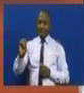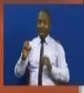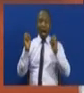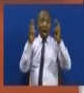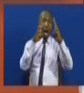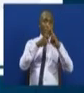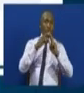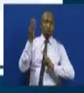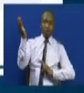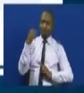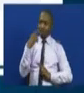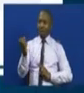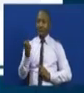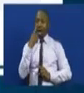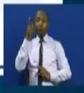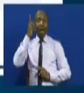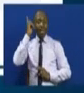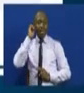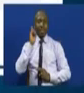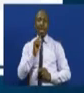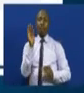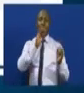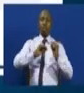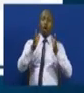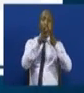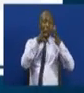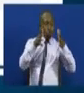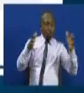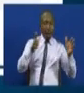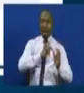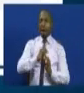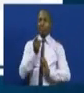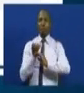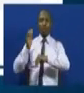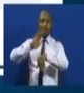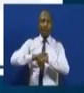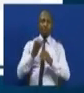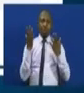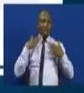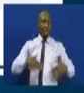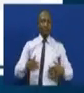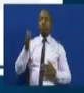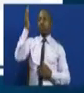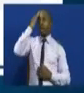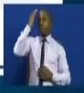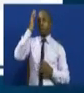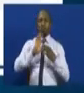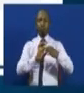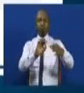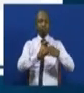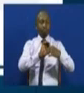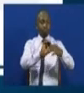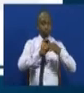Arusha unasema dawa asili huwa zina mchango mkubwa endapo wataalamu wa afya watazitambua na kushirikiana nao